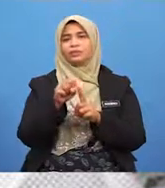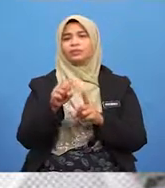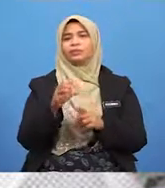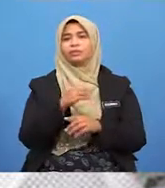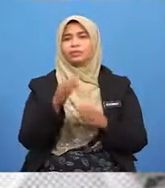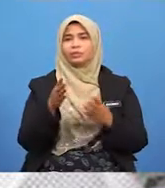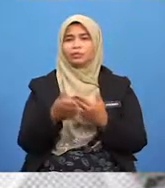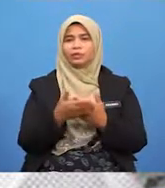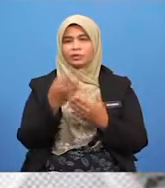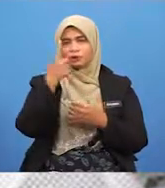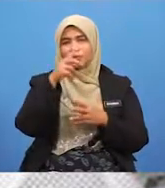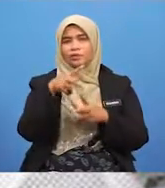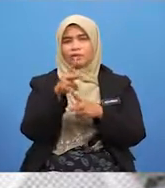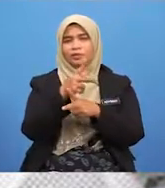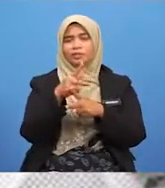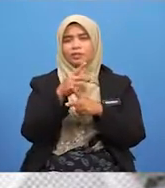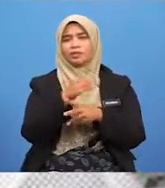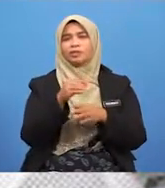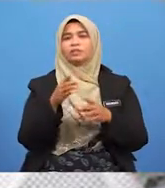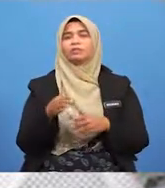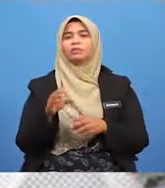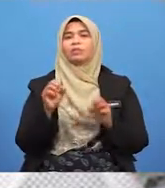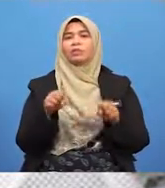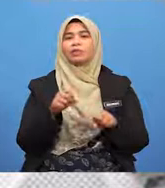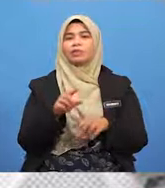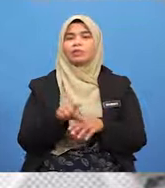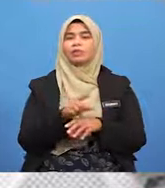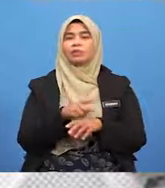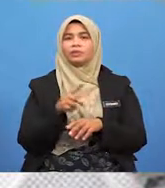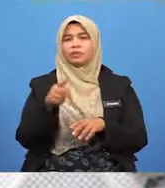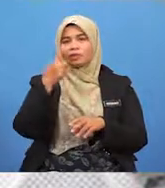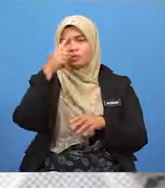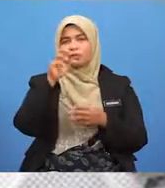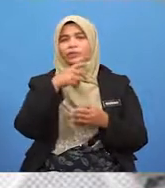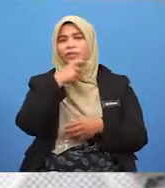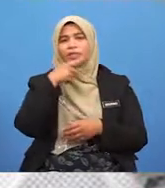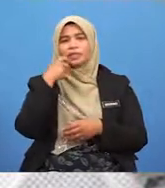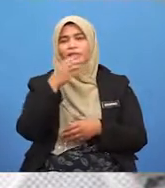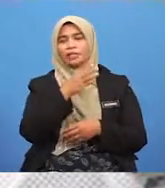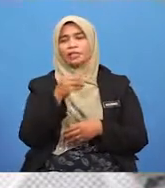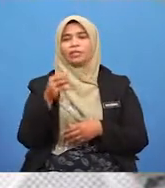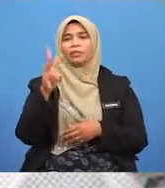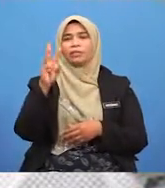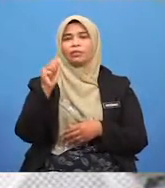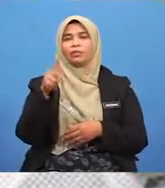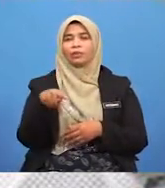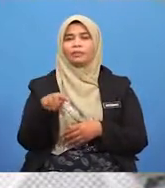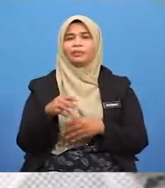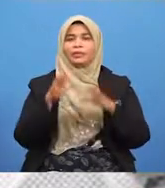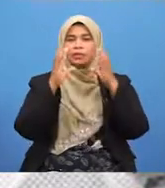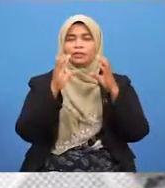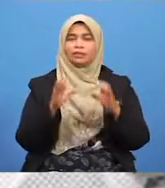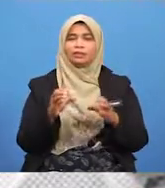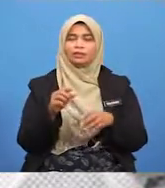dijaga serta boleh digunakan untuk kering dan wap cara